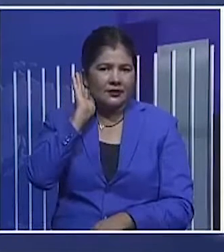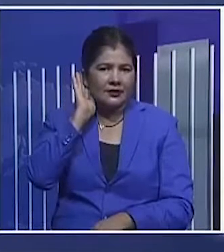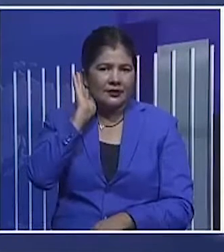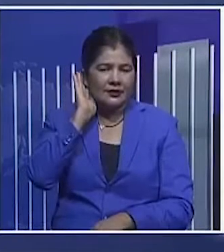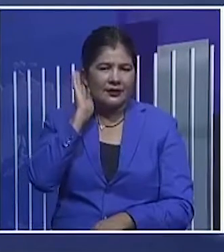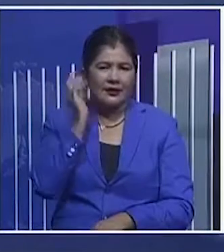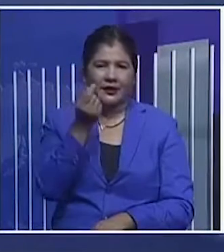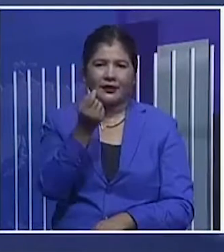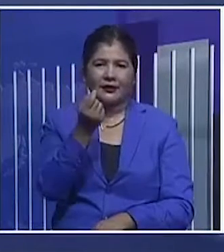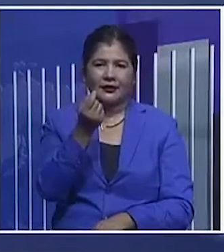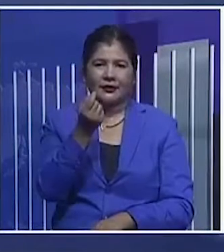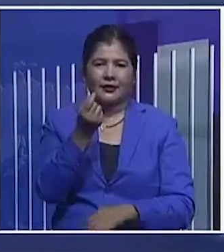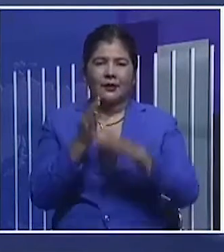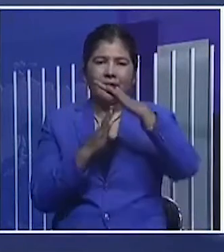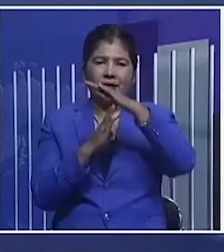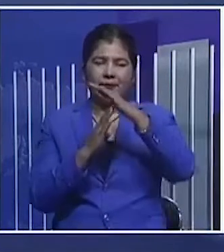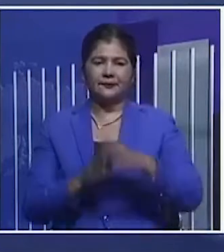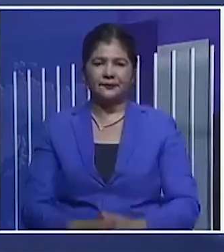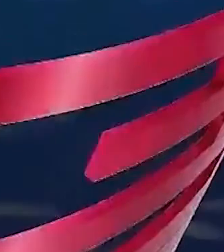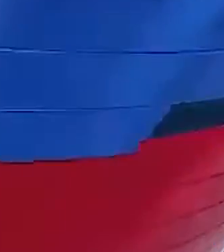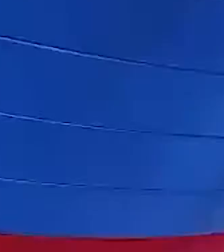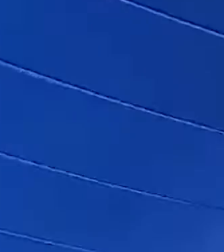समाचारको क्रम जारी छ, अहिलेलाई एकैछिनको विश्राम।